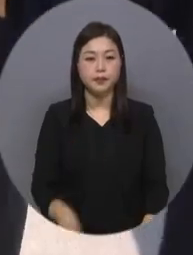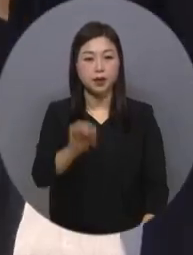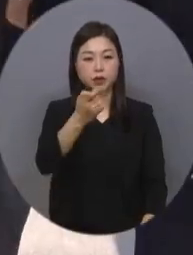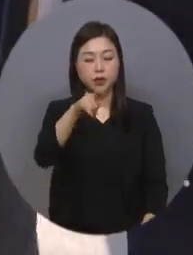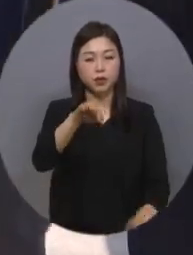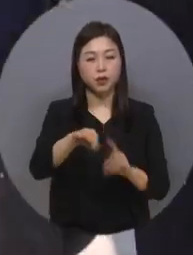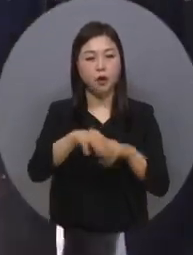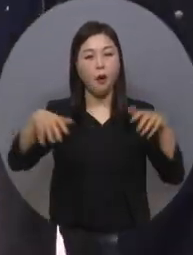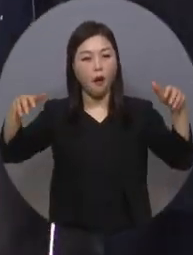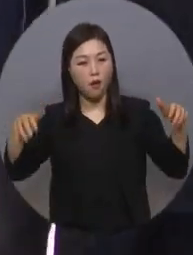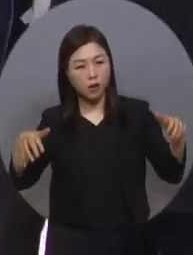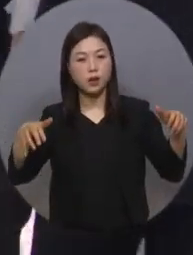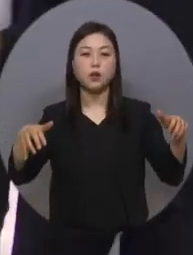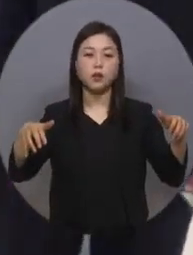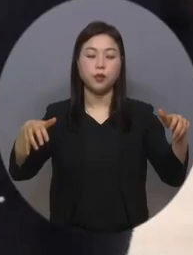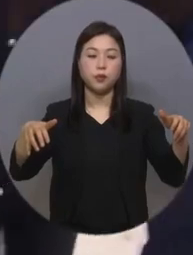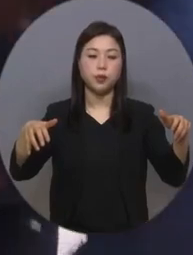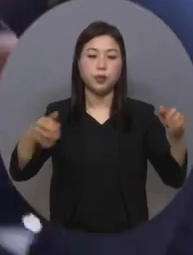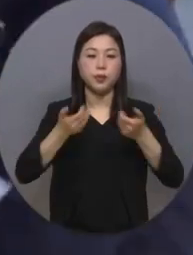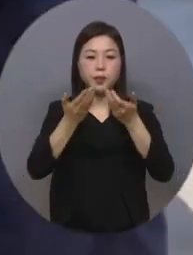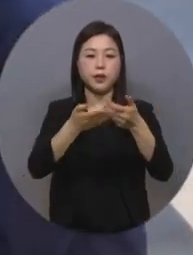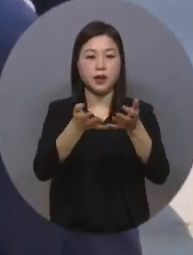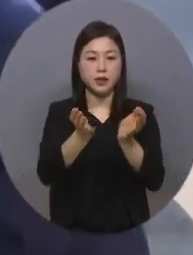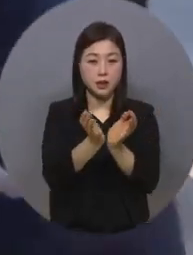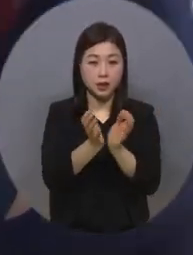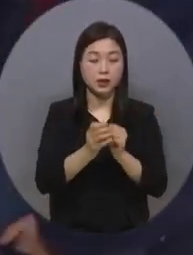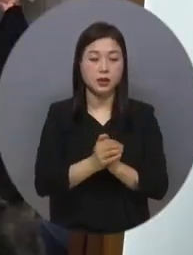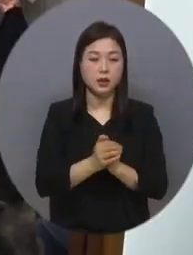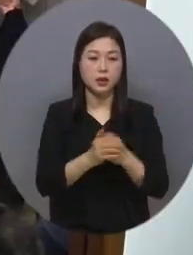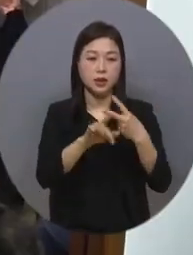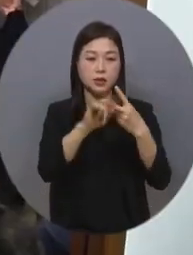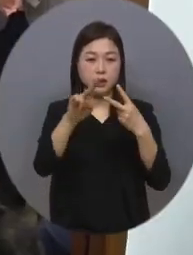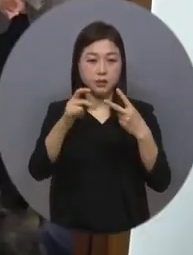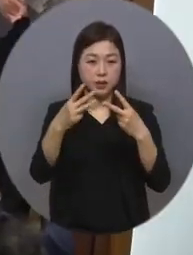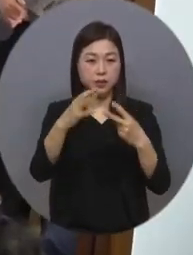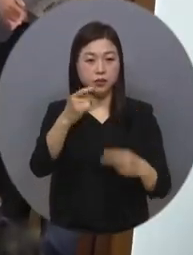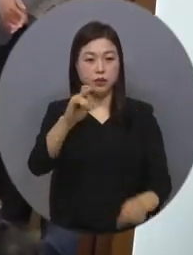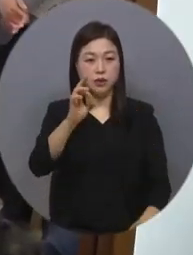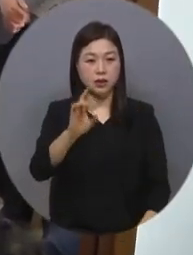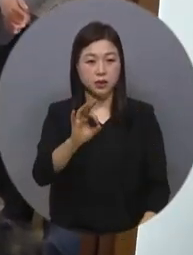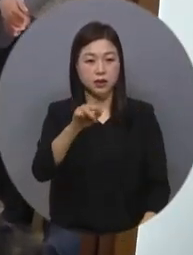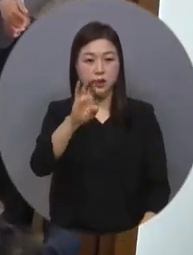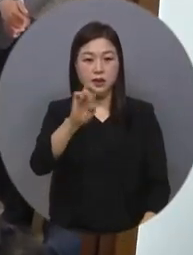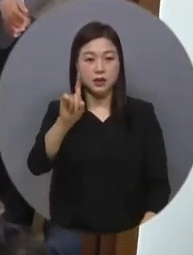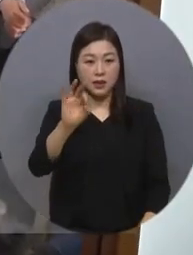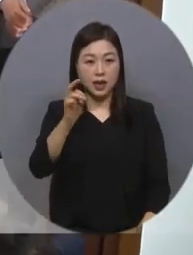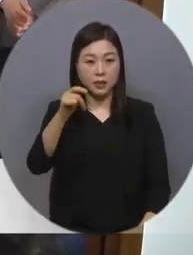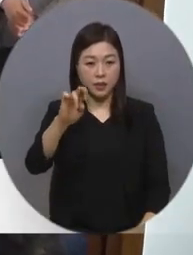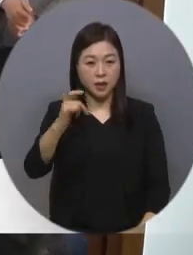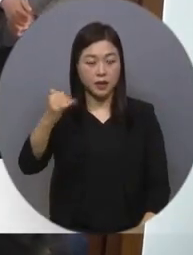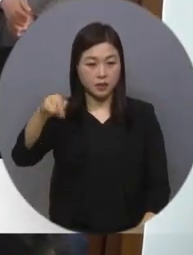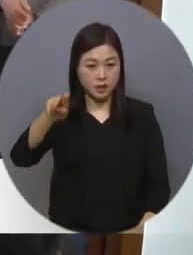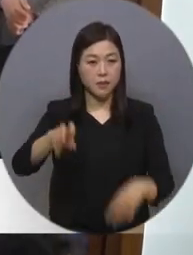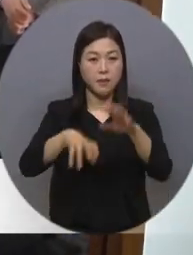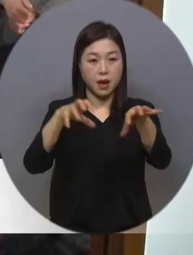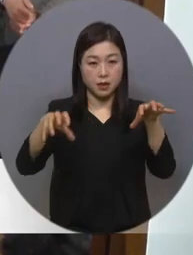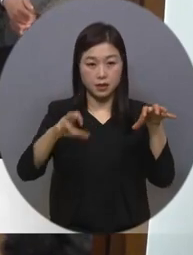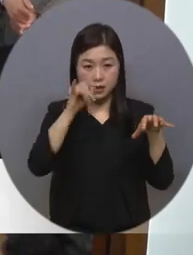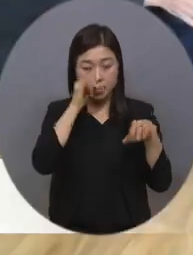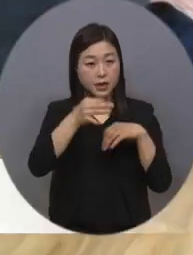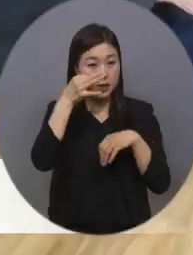고흥군 어깨동무 봉사단은 올해 첫 봉사를 지난달 23일 풍양면 남천마을에서 시작했으며 올해 10개월간